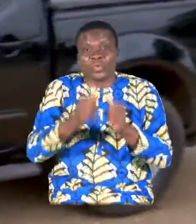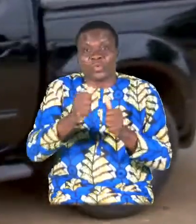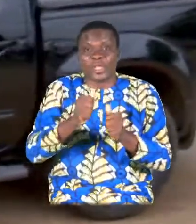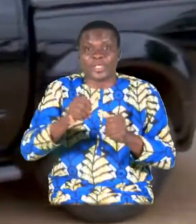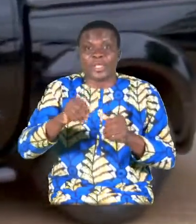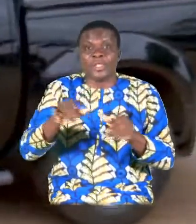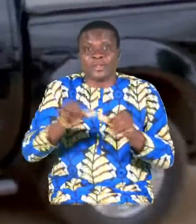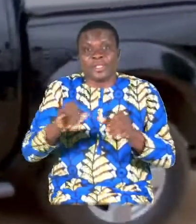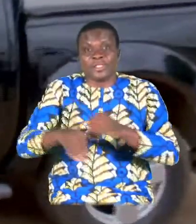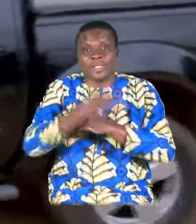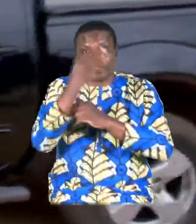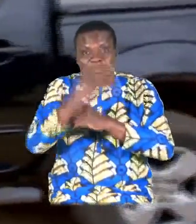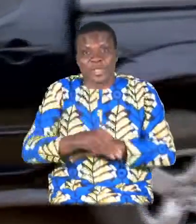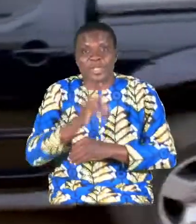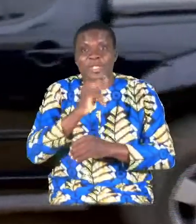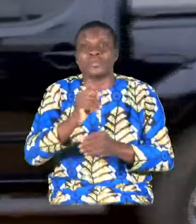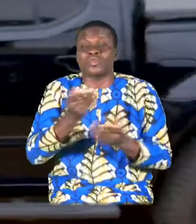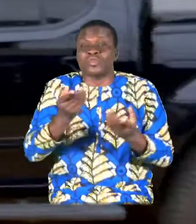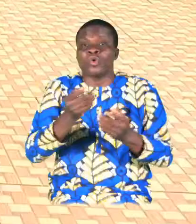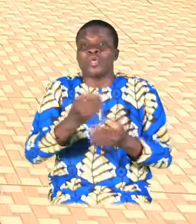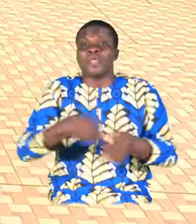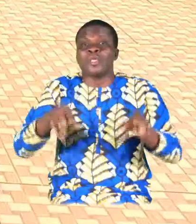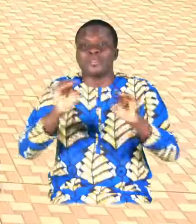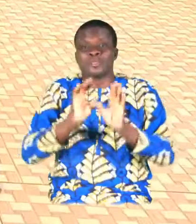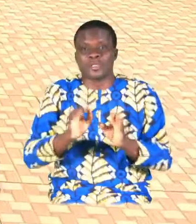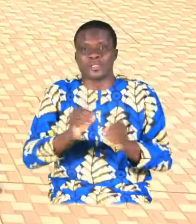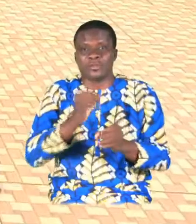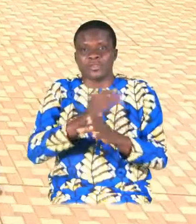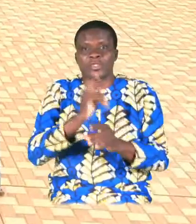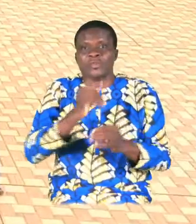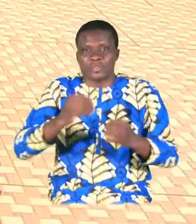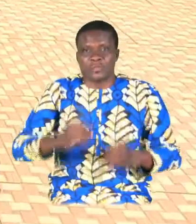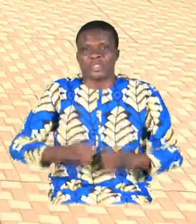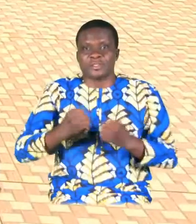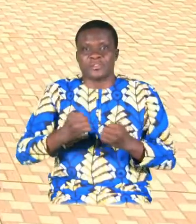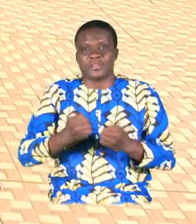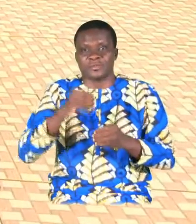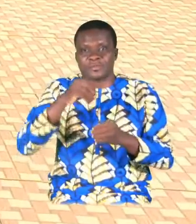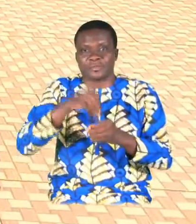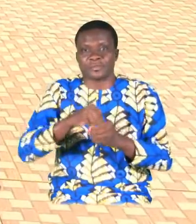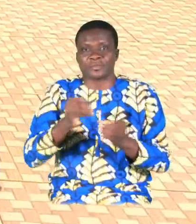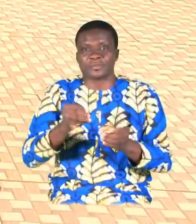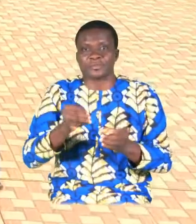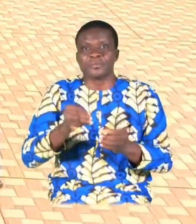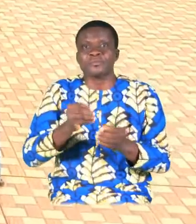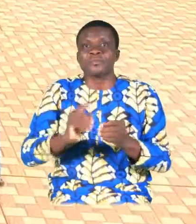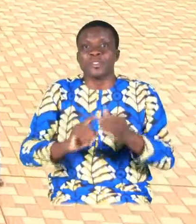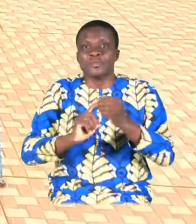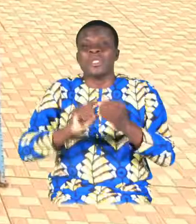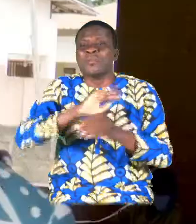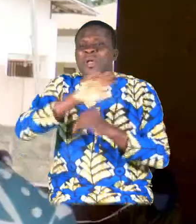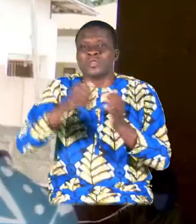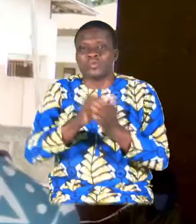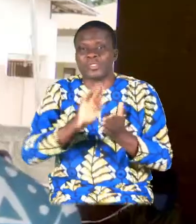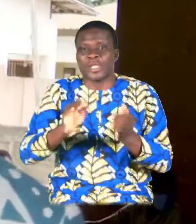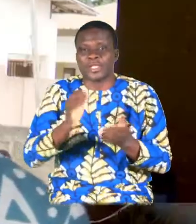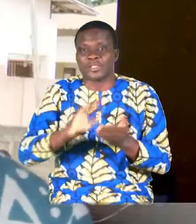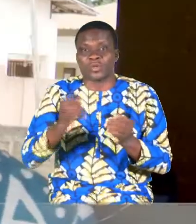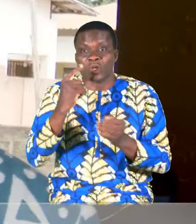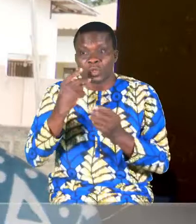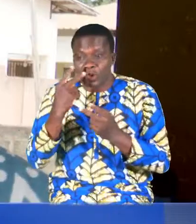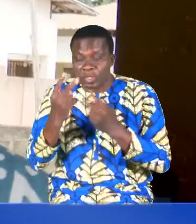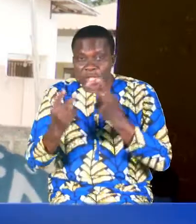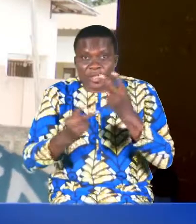gestes barrières s'avèrent non négociables. Le dispositif existe dans pratiquement toutes les écoles que nous avons